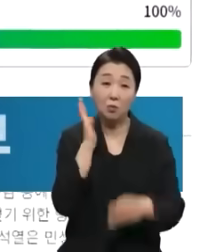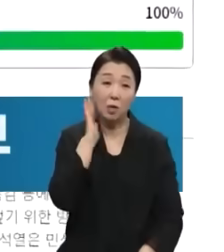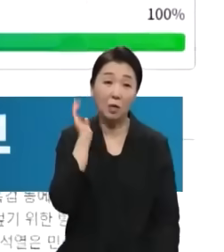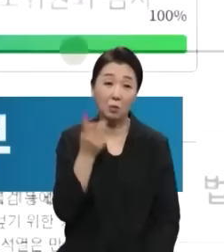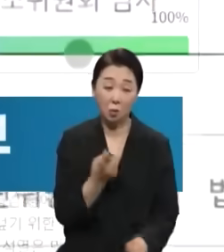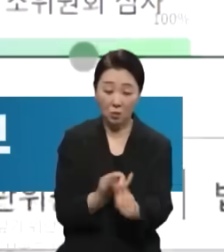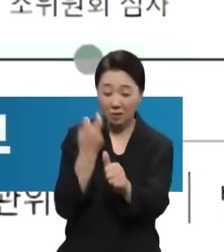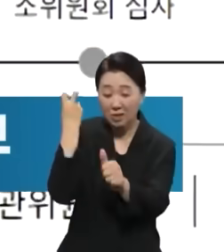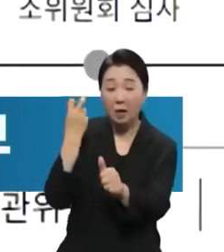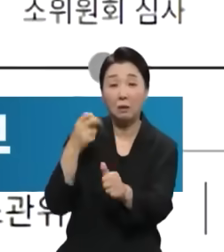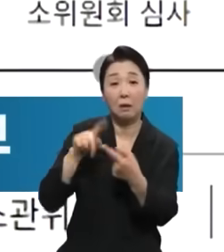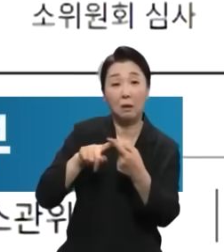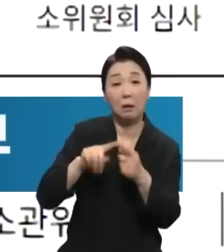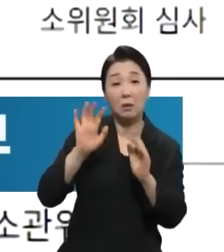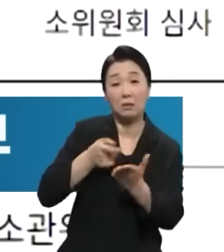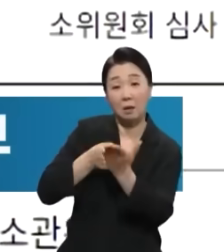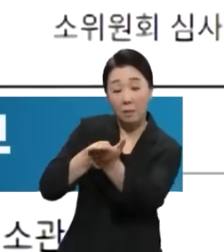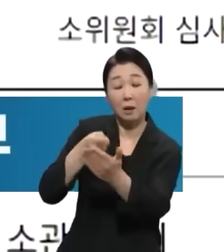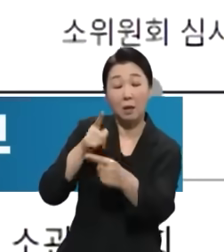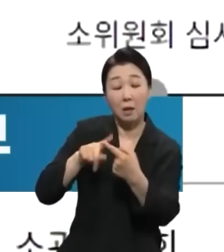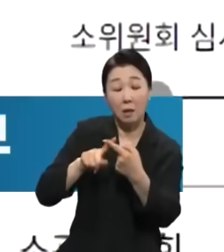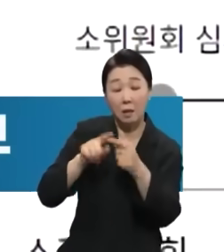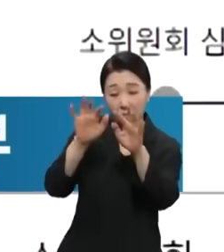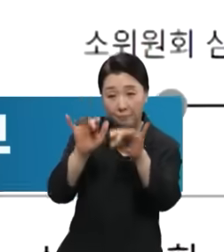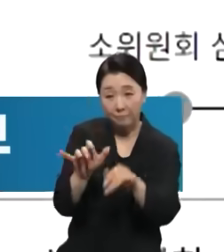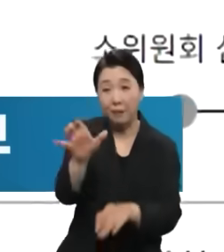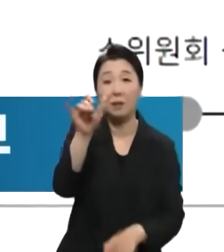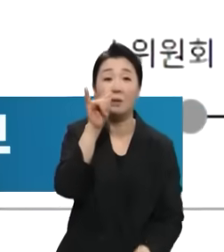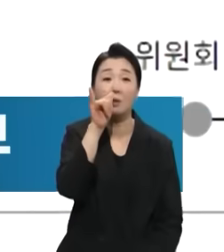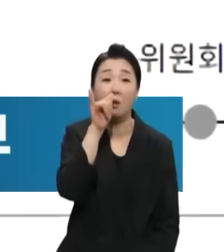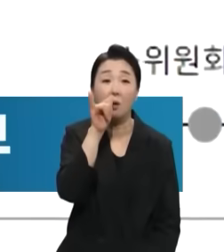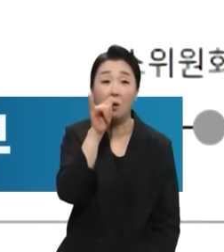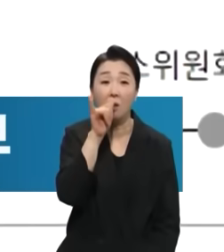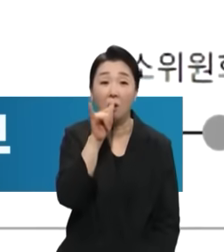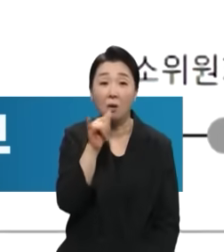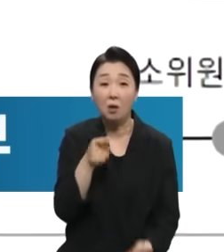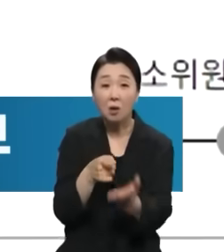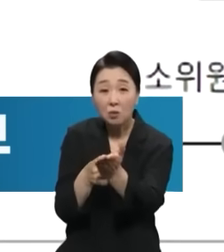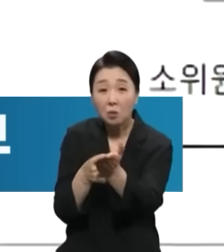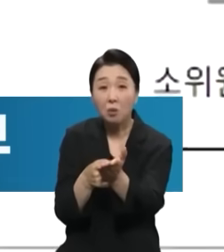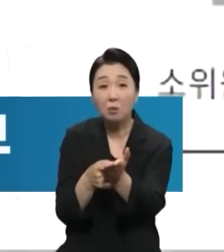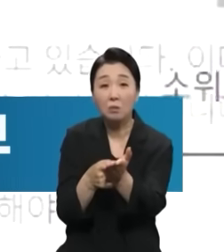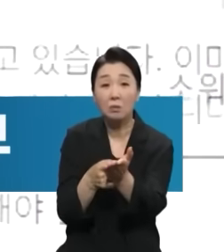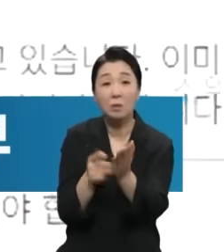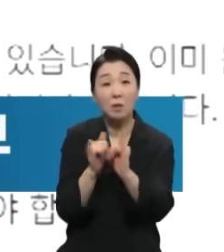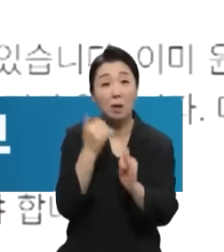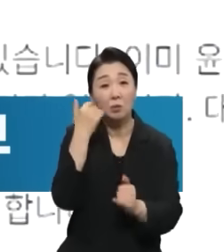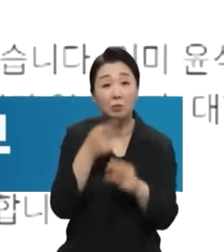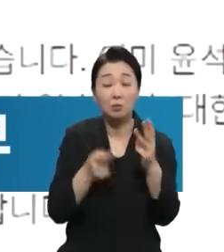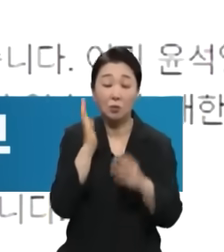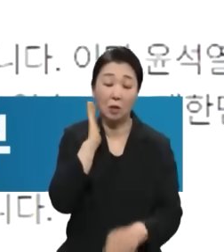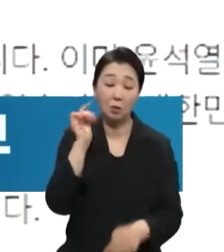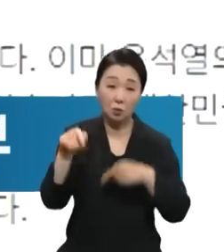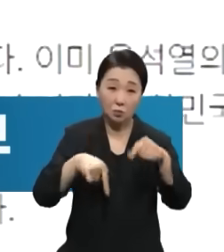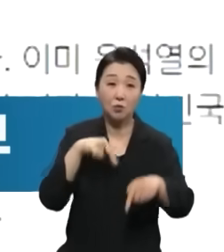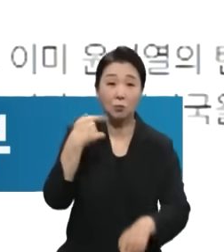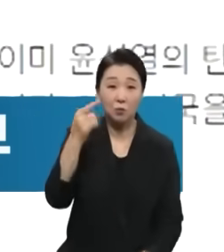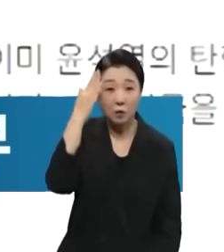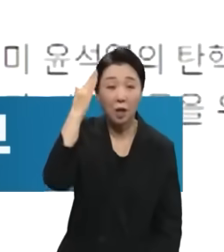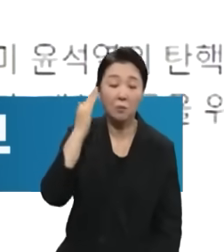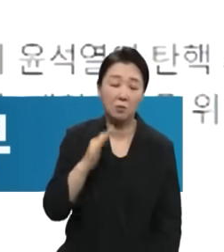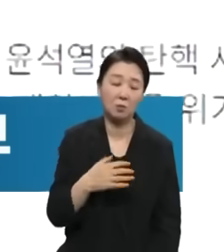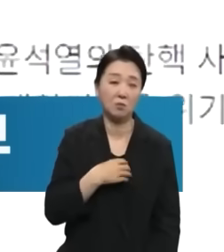탄핵소추안 즉각 발의 요청에 관한 청원 게시글입니다. 이 청원인은 윤 대통령이 취임한 이후 대한민국이 총체적인